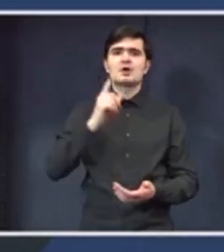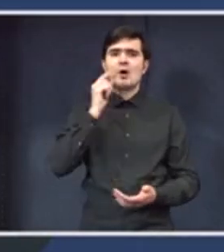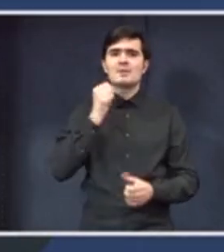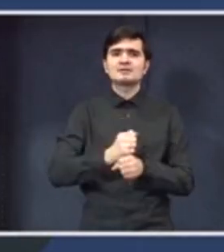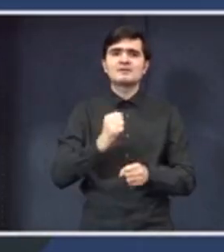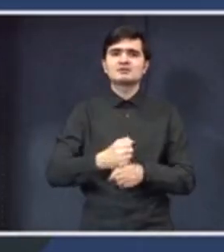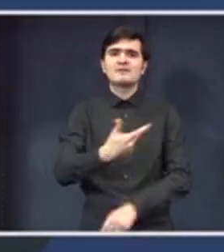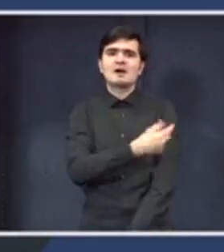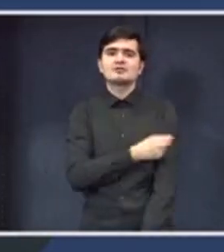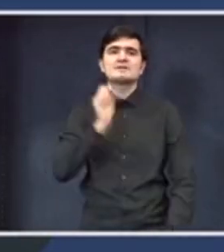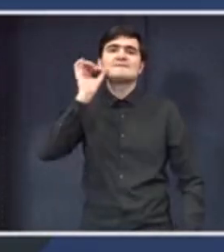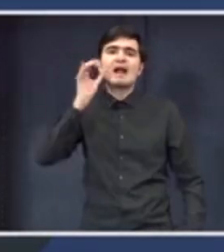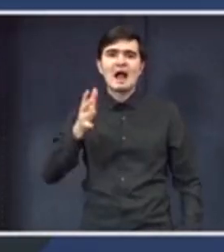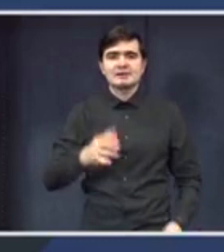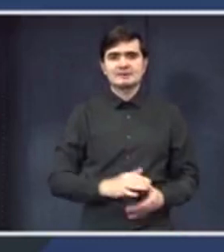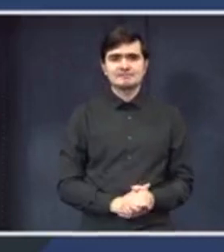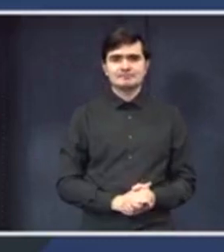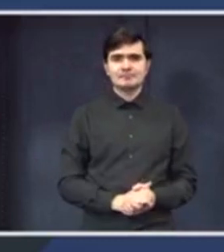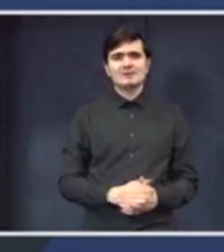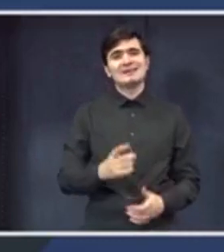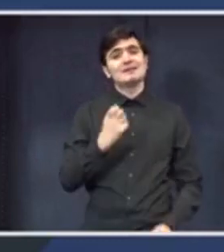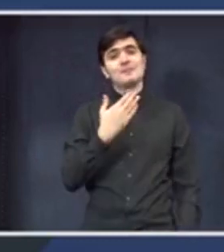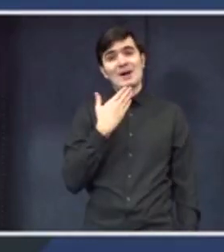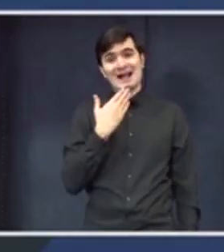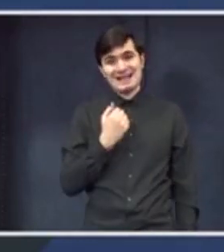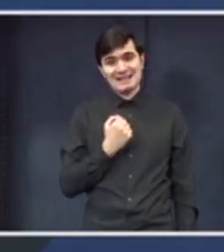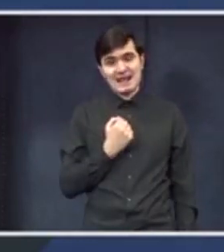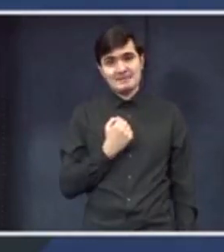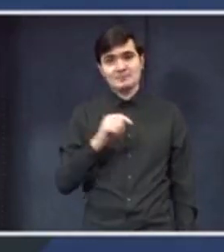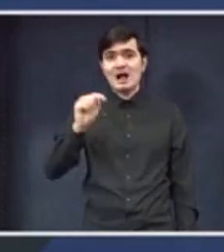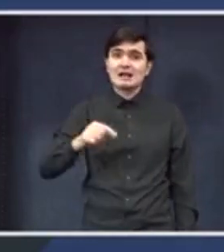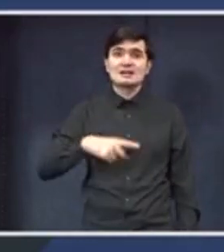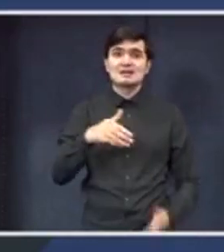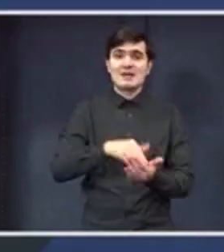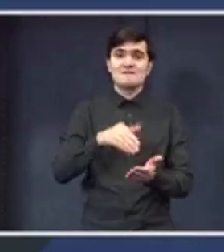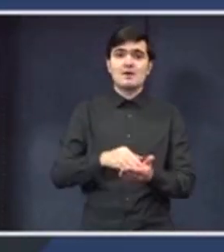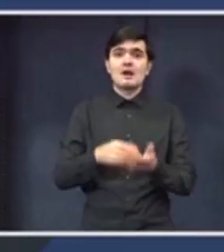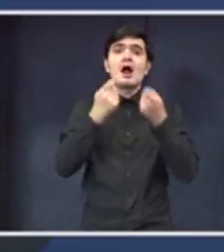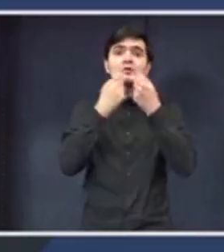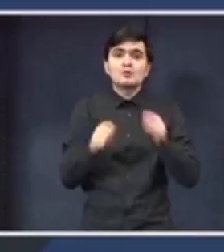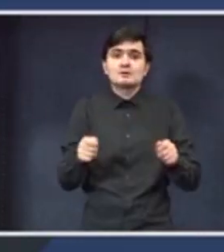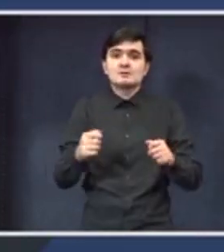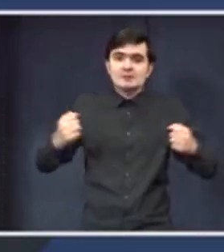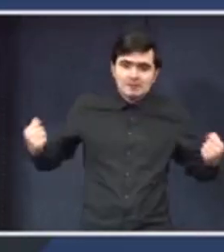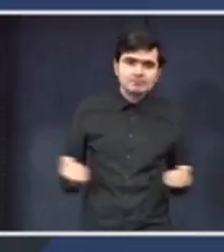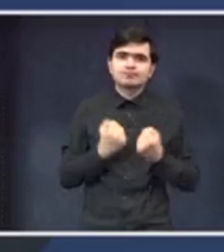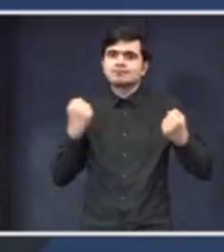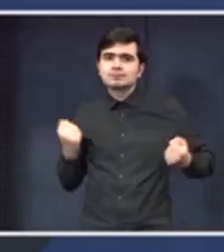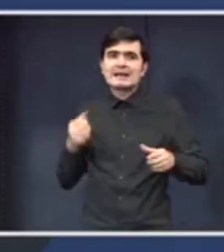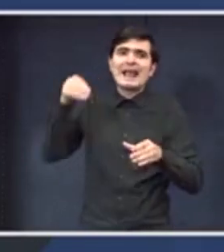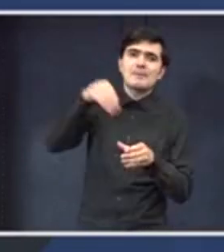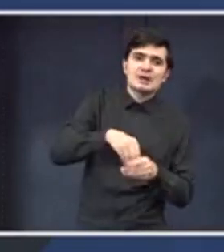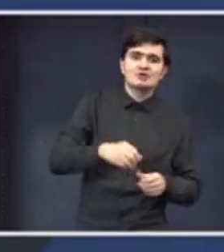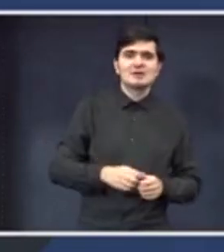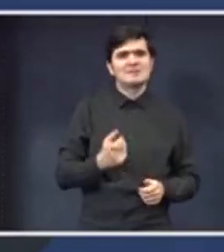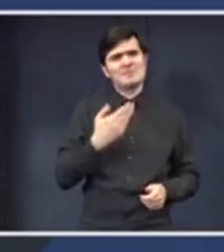100.000 de persoane pe zi. Din păcate, și de aceea este nevoie de implicarea tuturor în această campanie de vaccinare, din